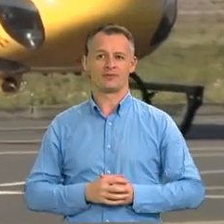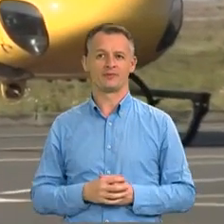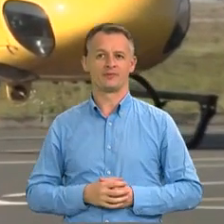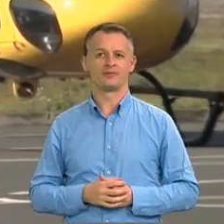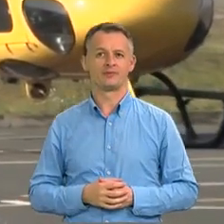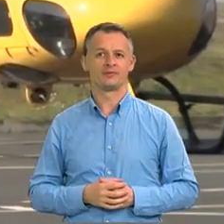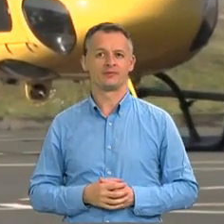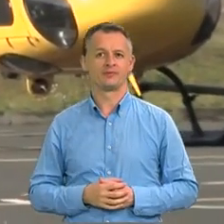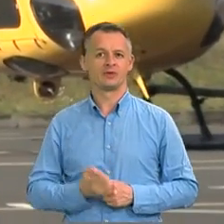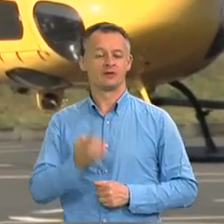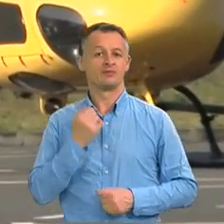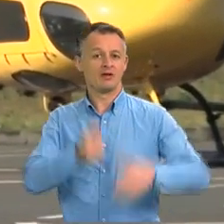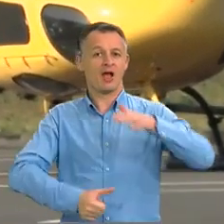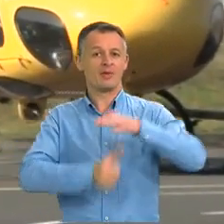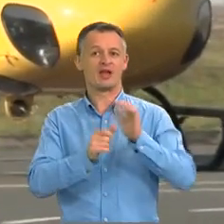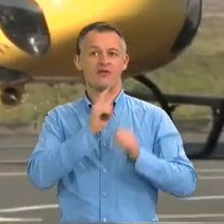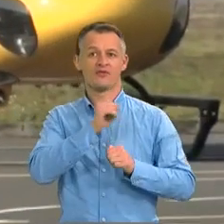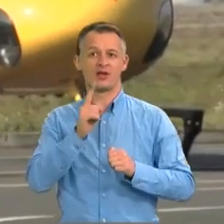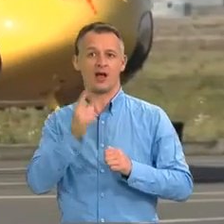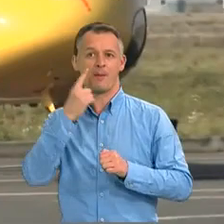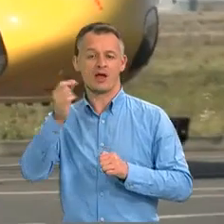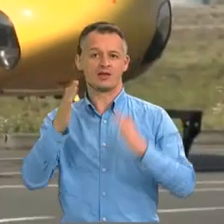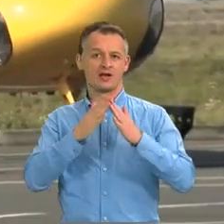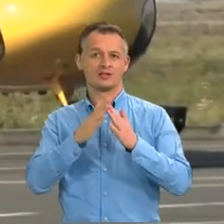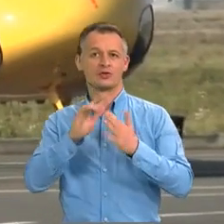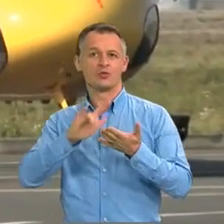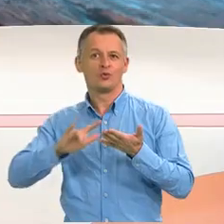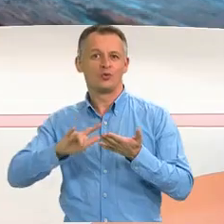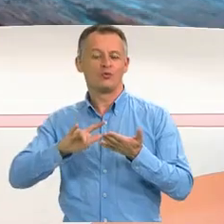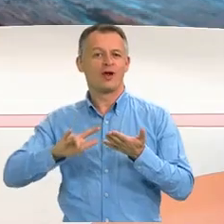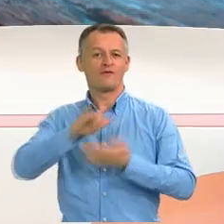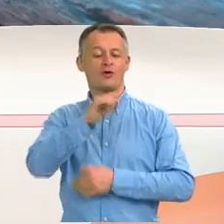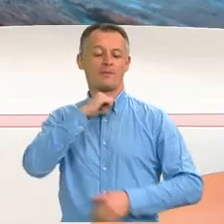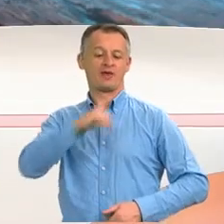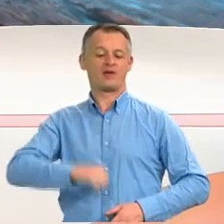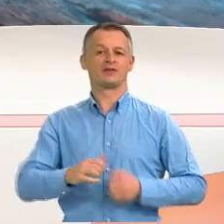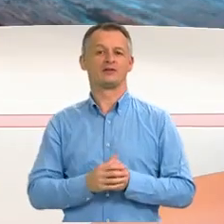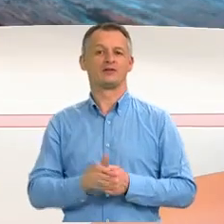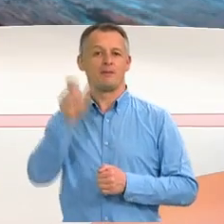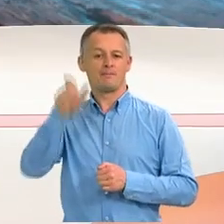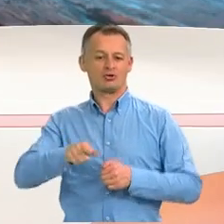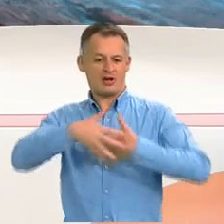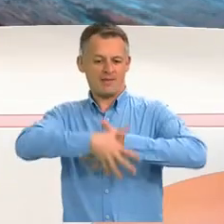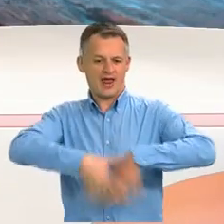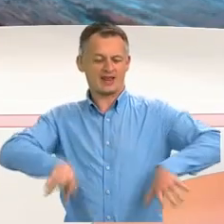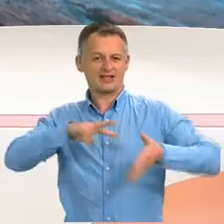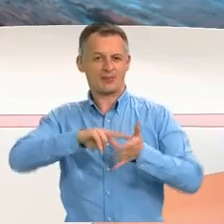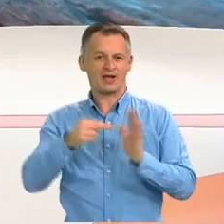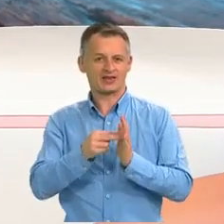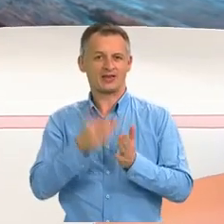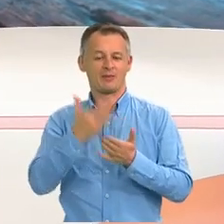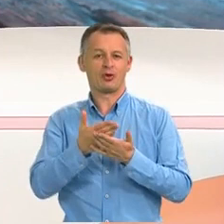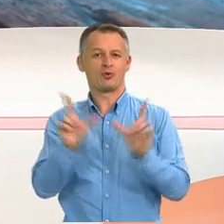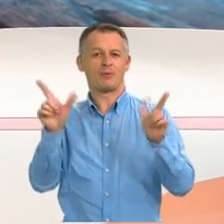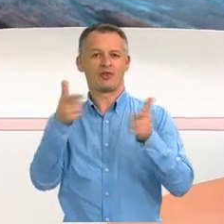Din capitală, fiecare a zburat către casă cu un avion privat. Miliardarii s-au pregătit temeinic pentru petrecerea